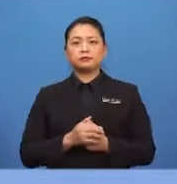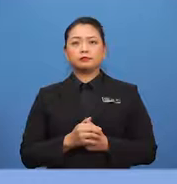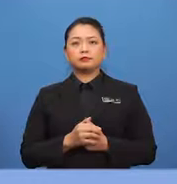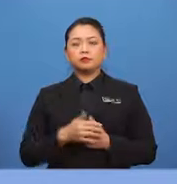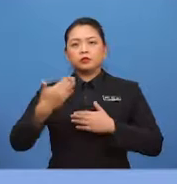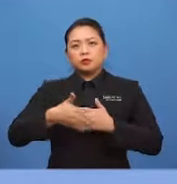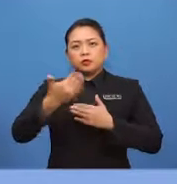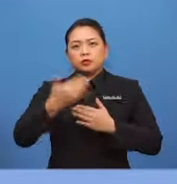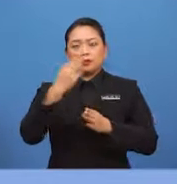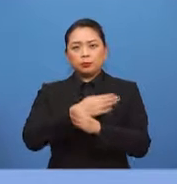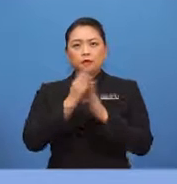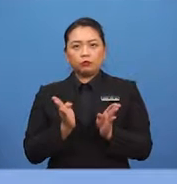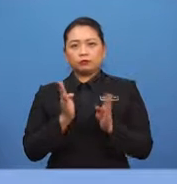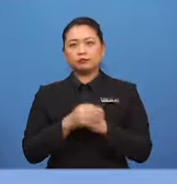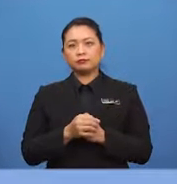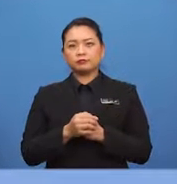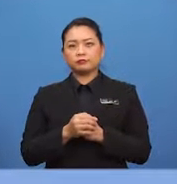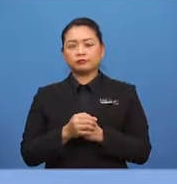ini mudah dibentuk.